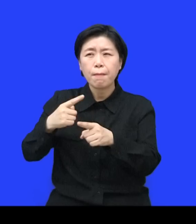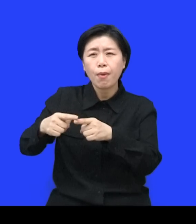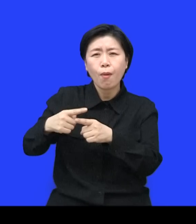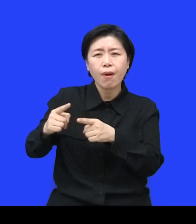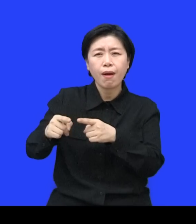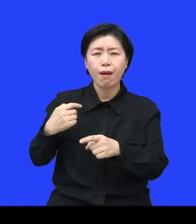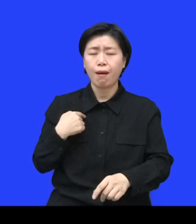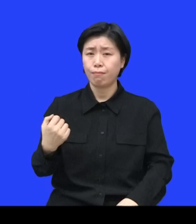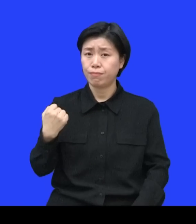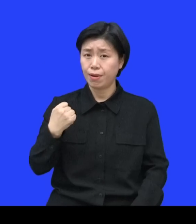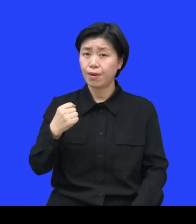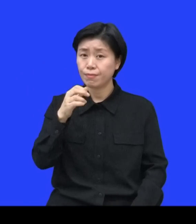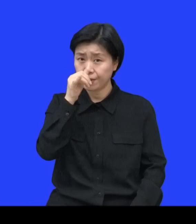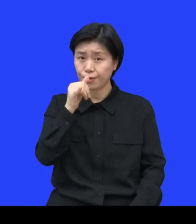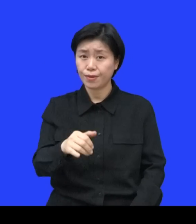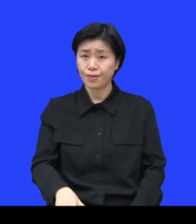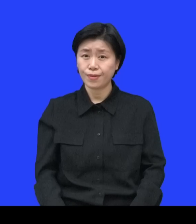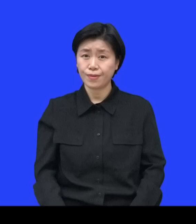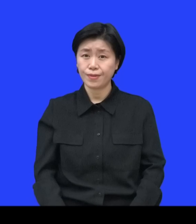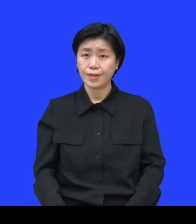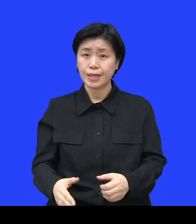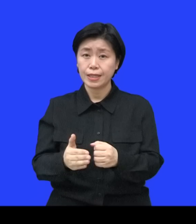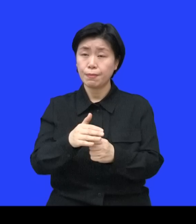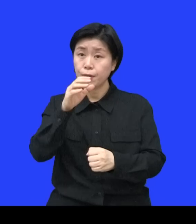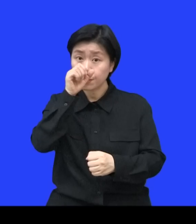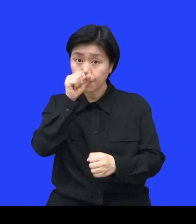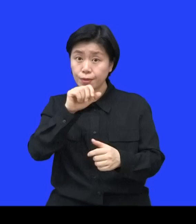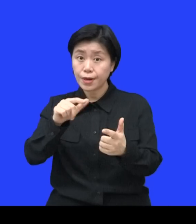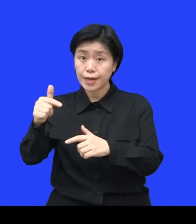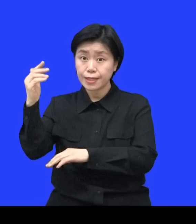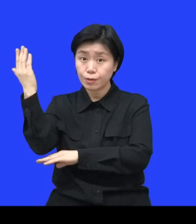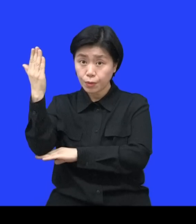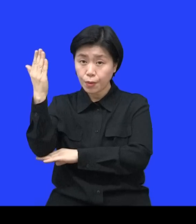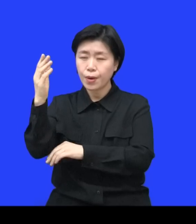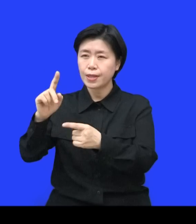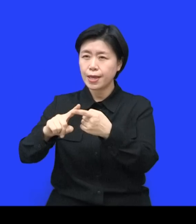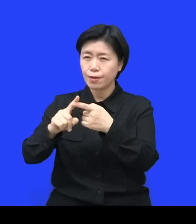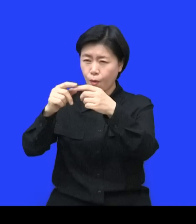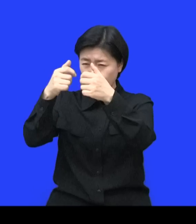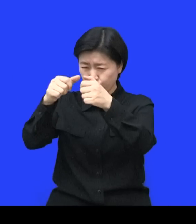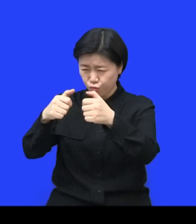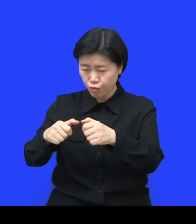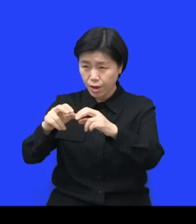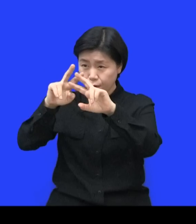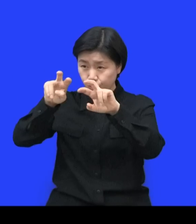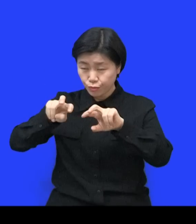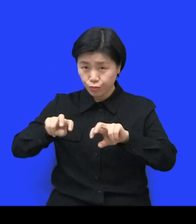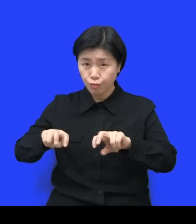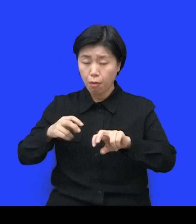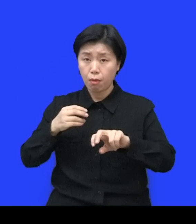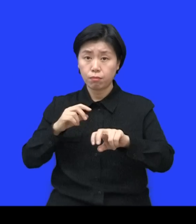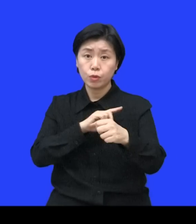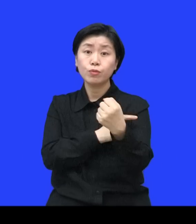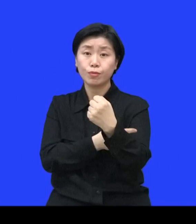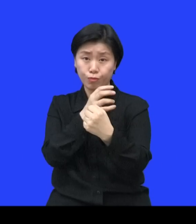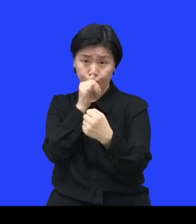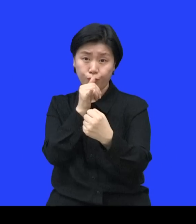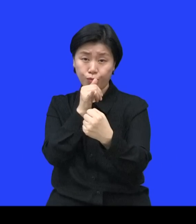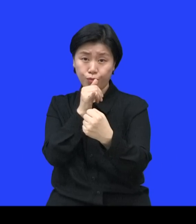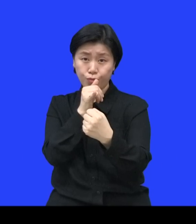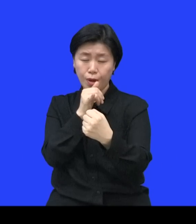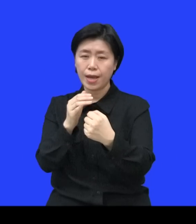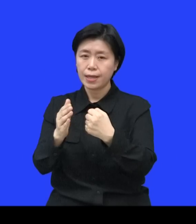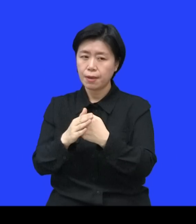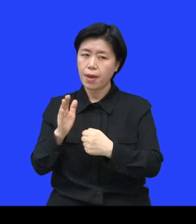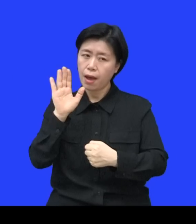하시네. 그러니까 설교 컬렉터가 된 거예요. 설교 분석가가 된 거예요. 그래서 야, 내가 지금 전도하는 친구들이 있는데